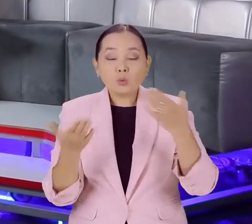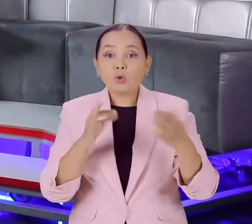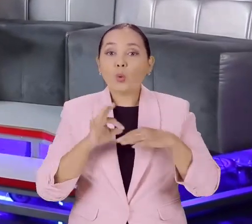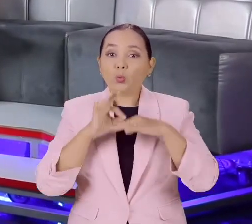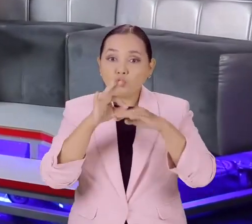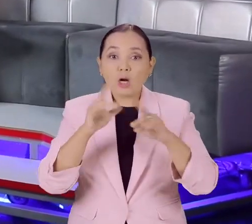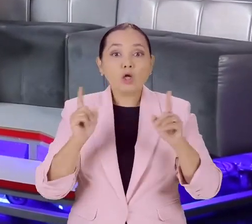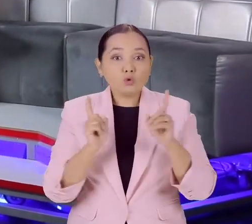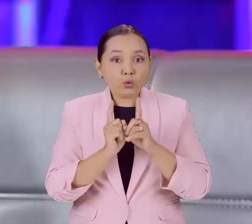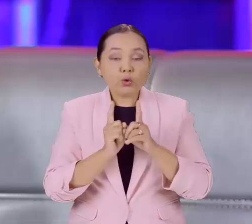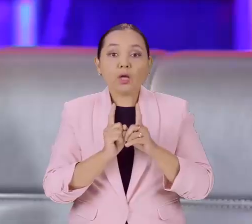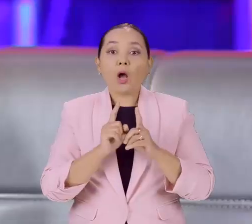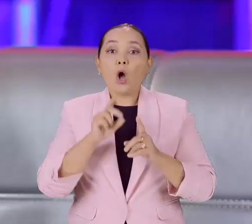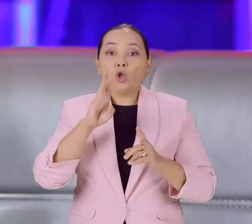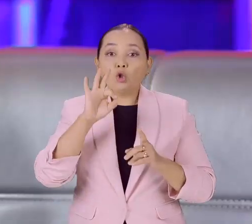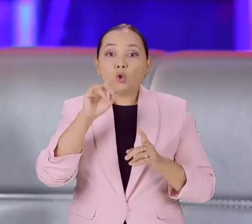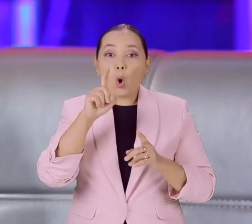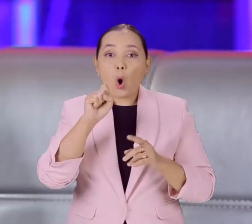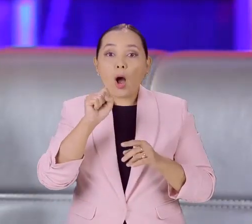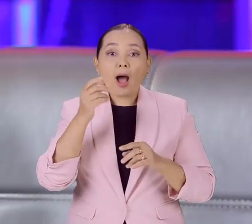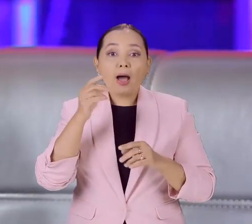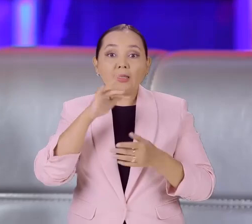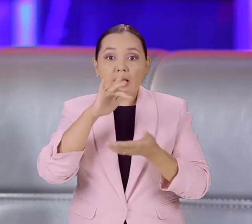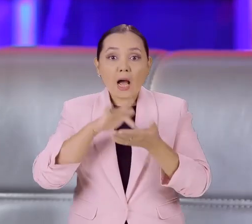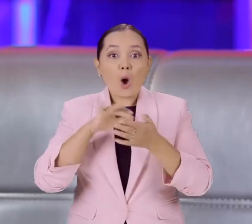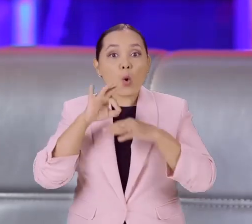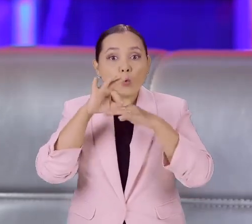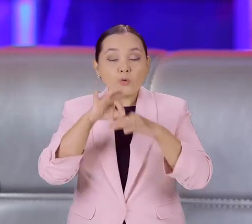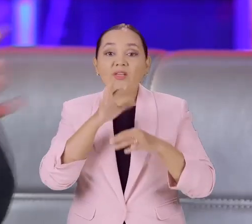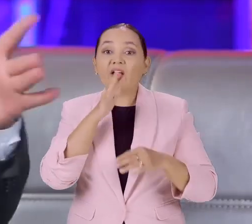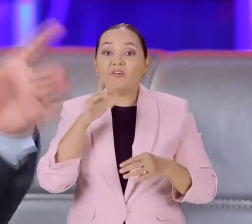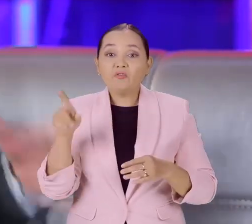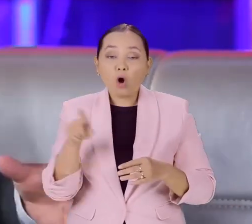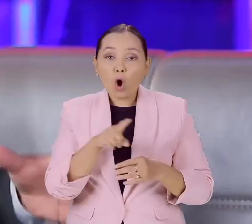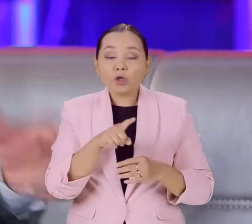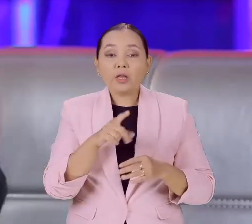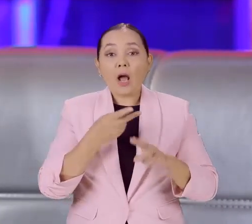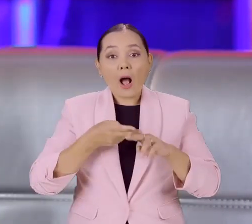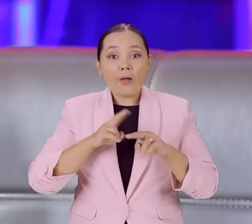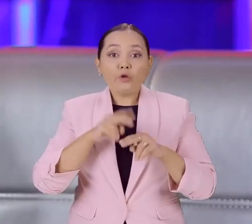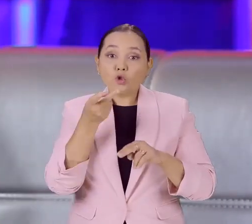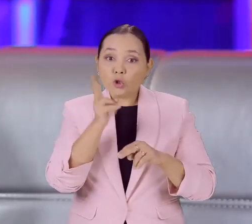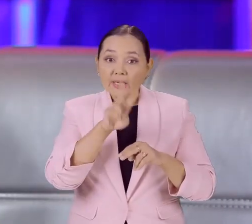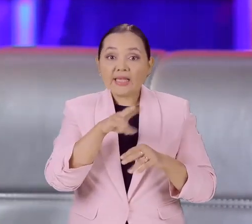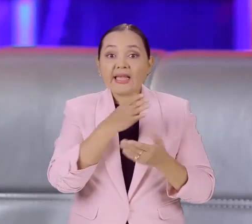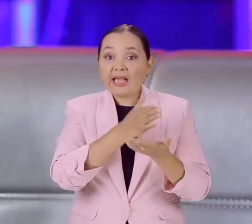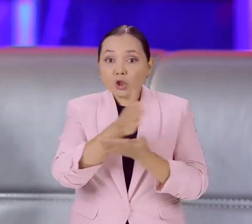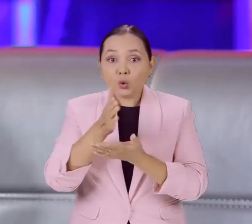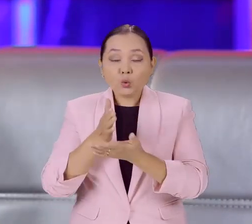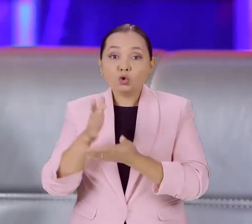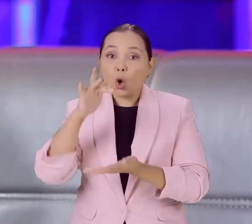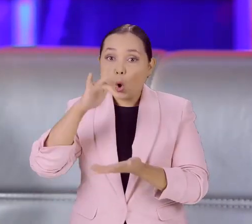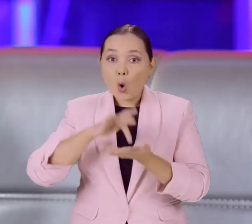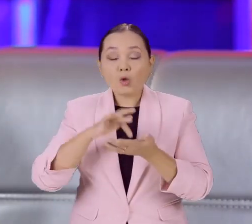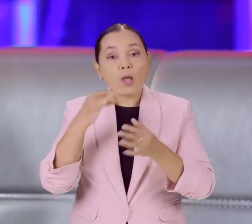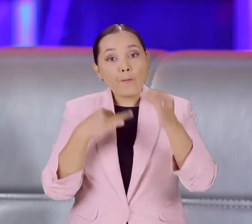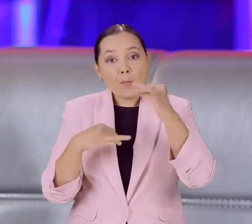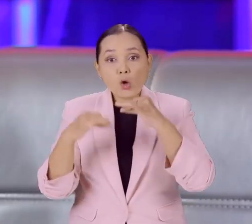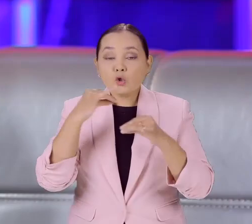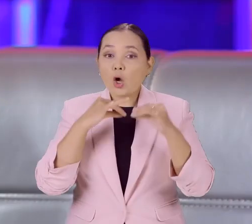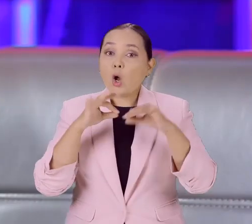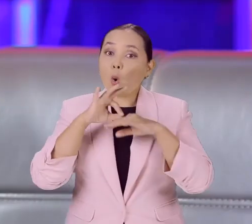uchrashuvlar o'tkazildi. Dohada o'tgan vaqt mobaynida ikki mana shu tuzilma o'rtada